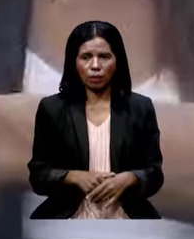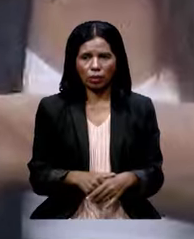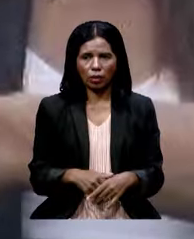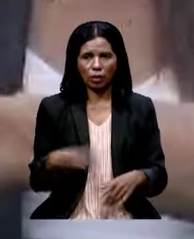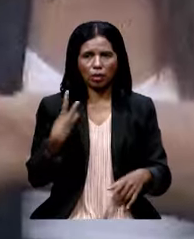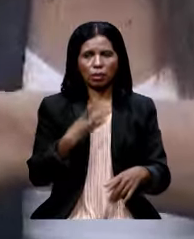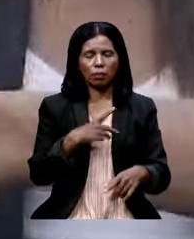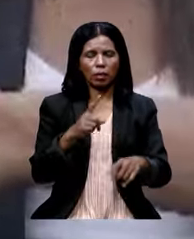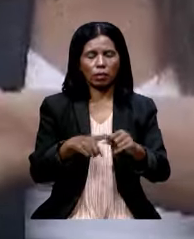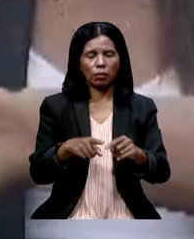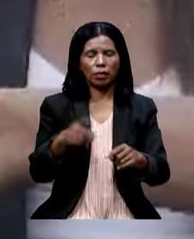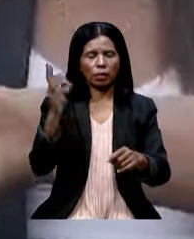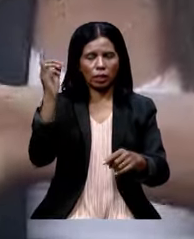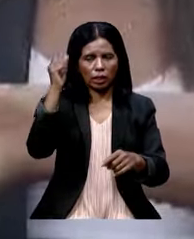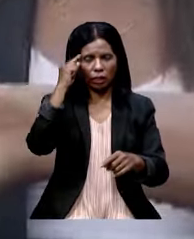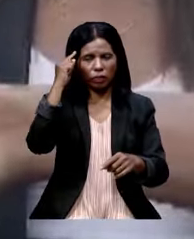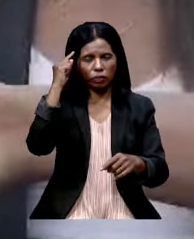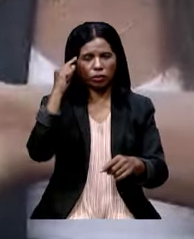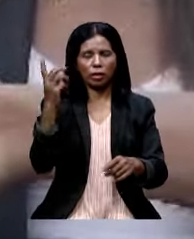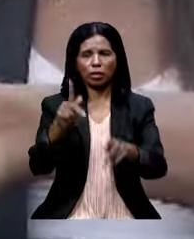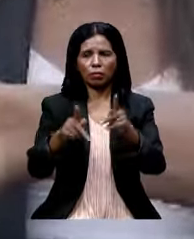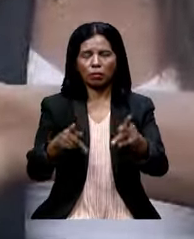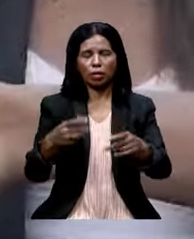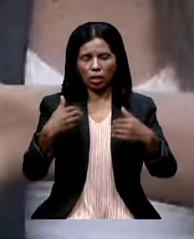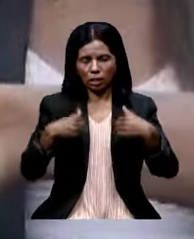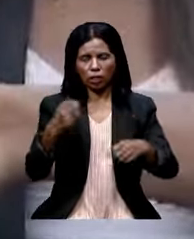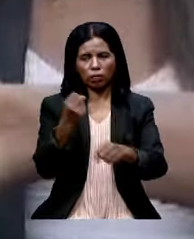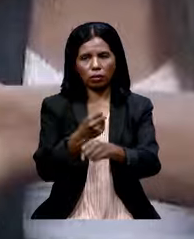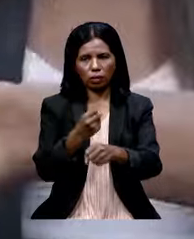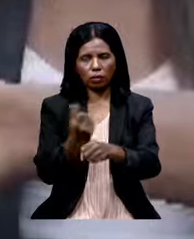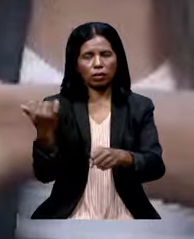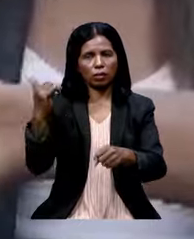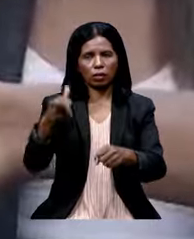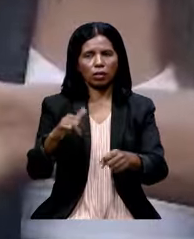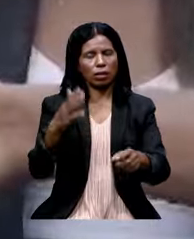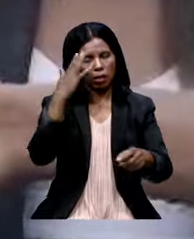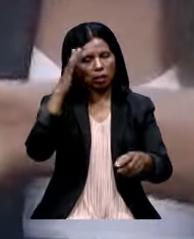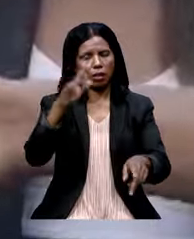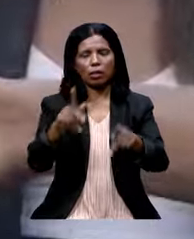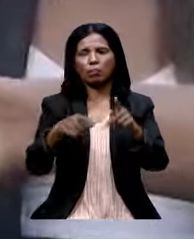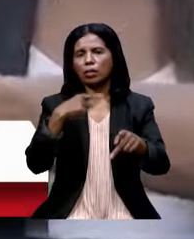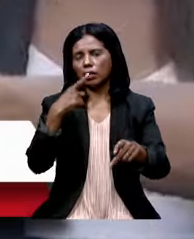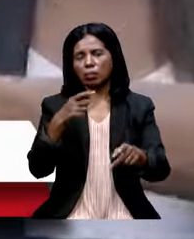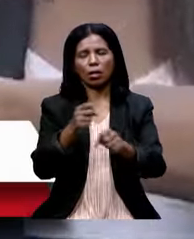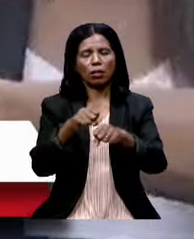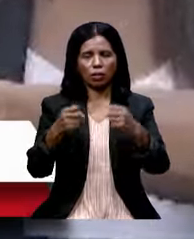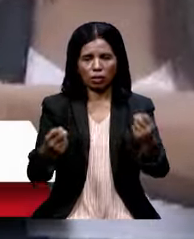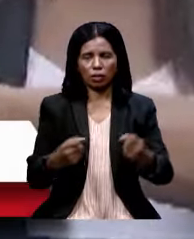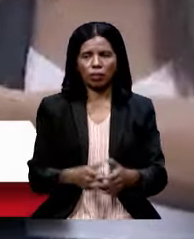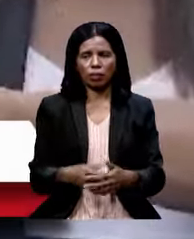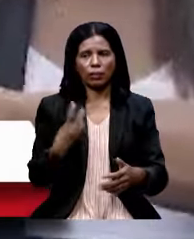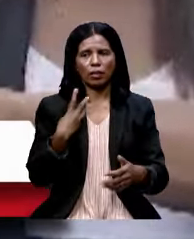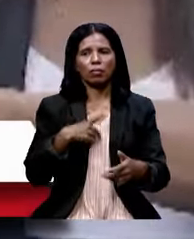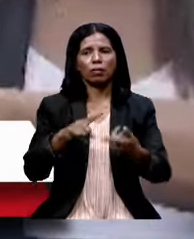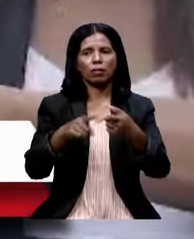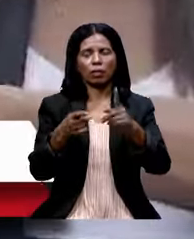amilabil desconfia, ema, mas bem, haré, quando tu fatuk sira ihe, antau isi ahlorahon, lá tene masema kalorahon. Espera kata, ami maluk